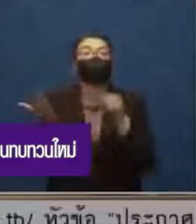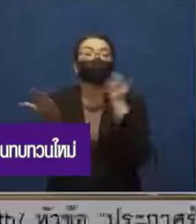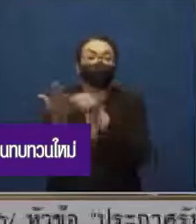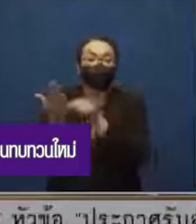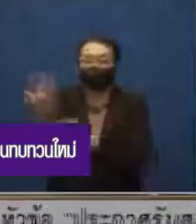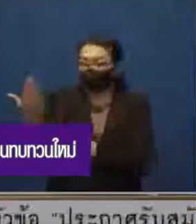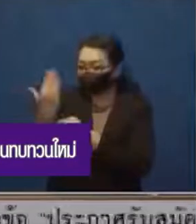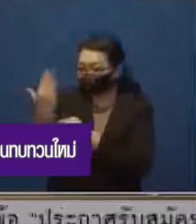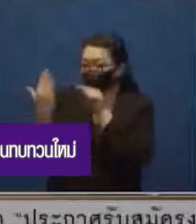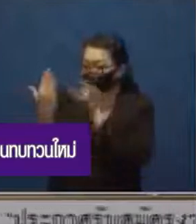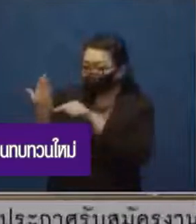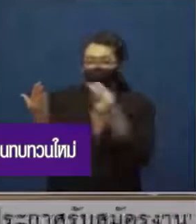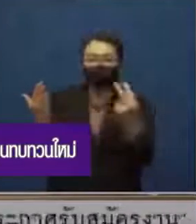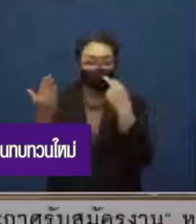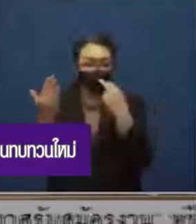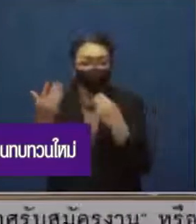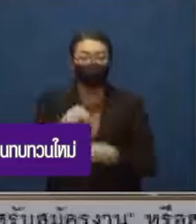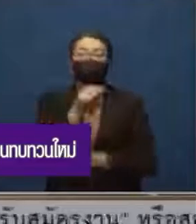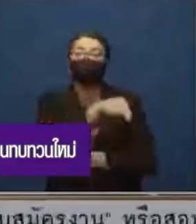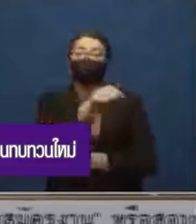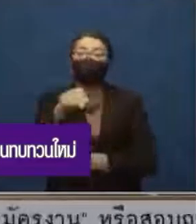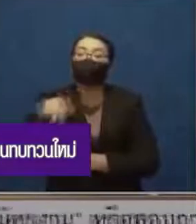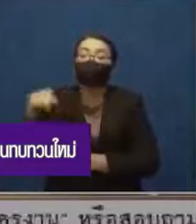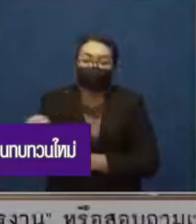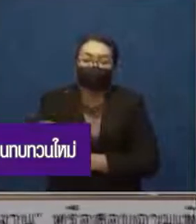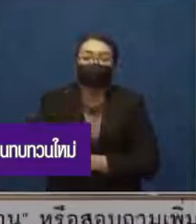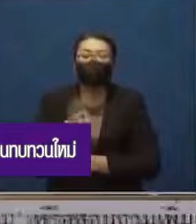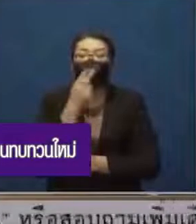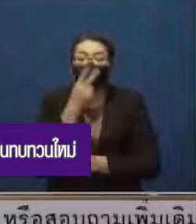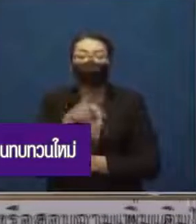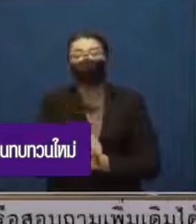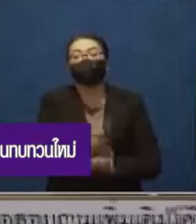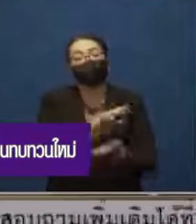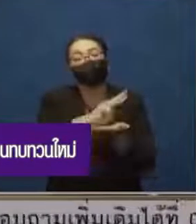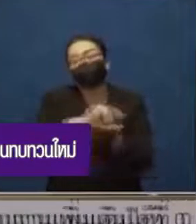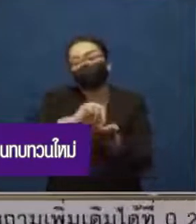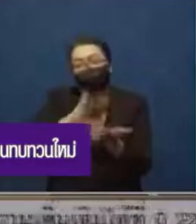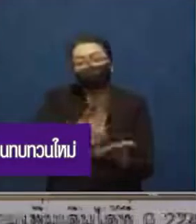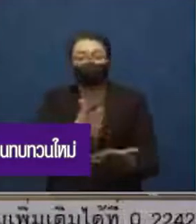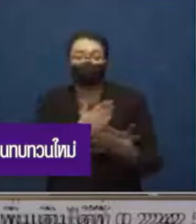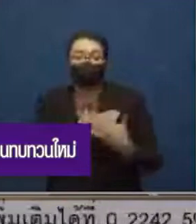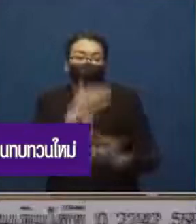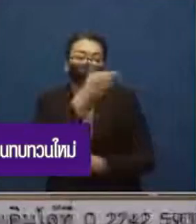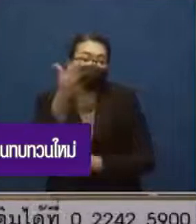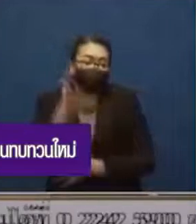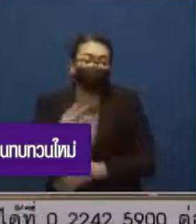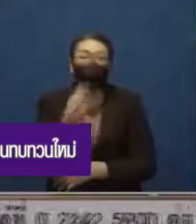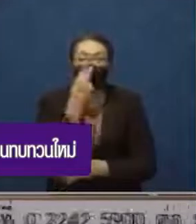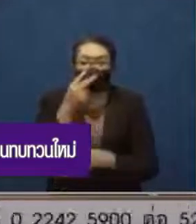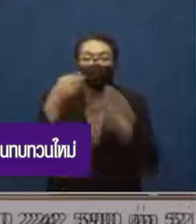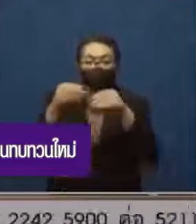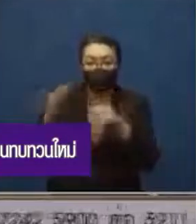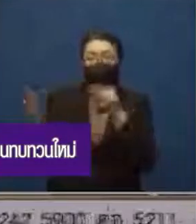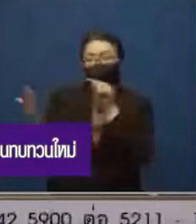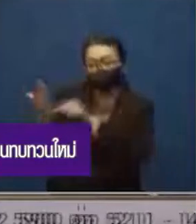ายแต่ผมชอบนักการเมืองแบบนี้แหละนักการเมืองที่มีไฟมีพลังเรื่องความเห็นต่างเราต้องอดทนอดกลั้นความเป็นประช